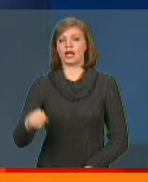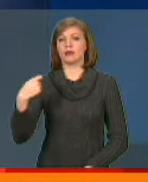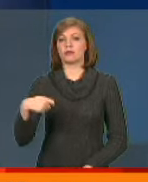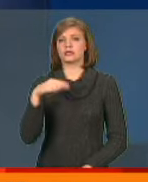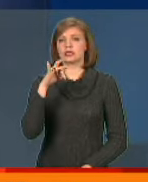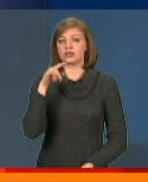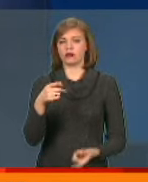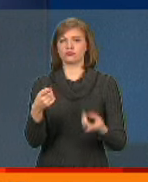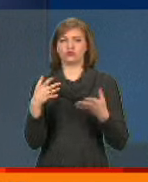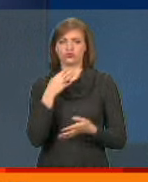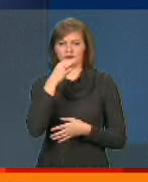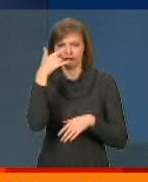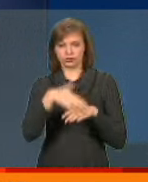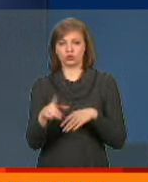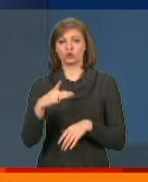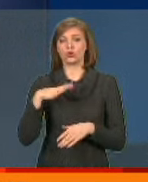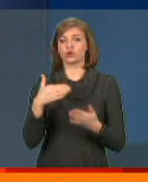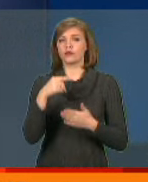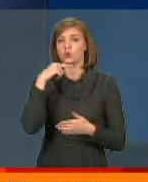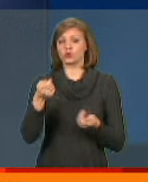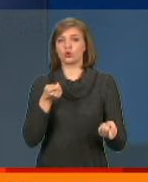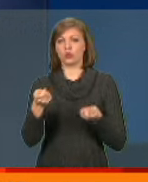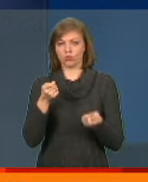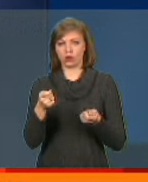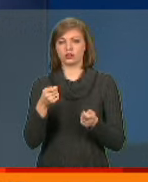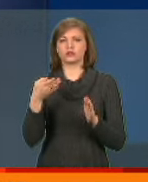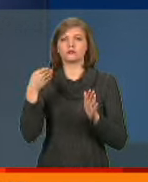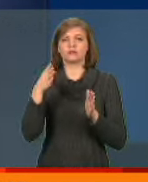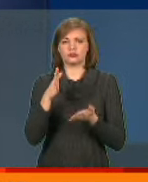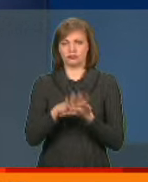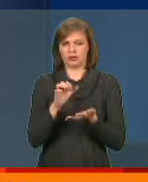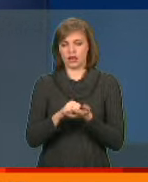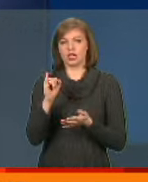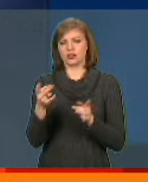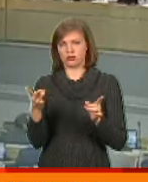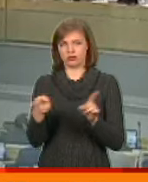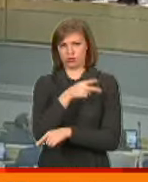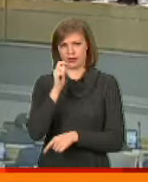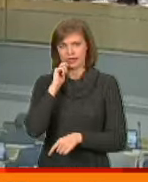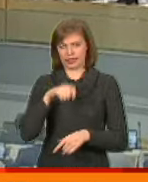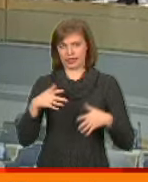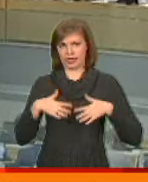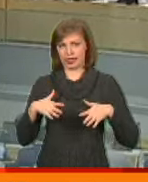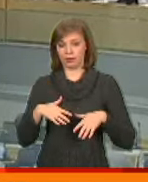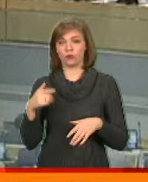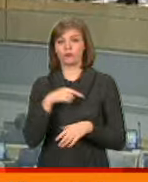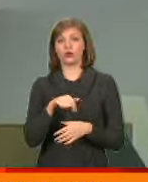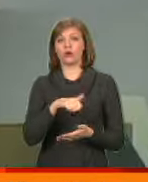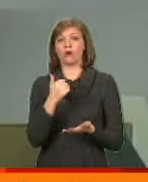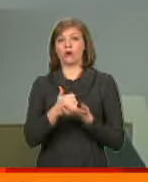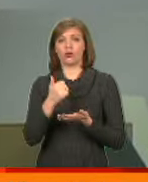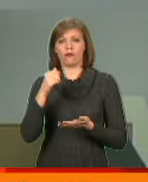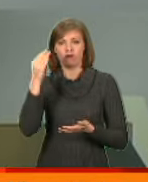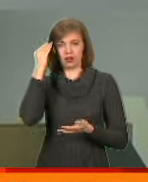Президент Трамп чітко дав зрозуміти, що очікує від російського уряду деескалації насильства в Україні і повернення Криму. Голова Російської